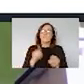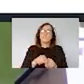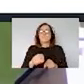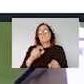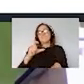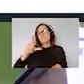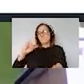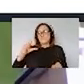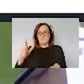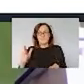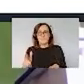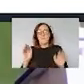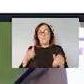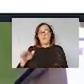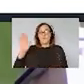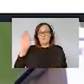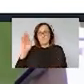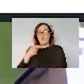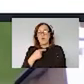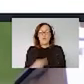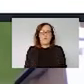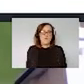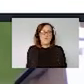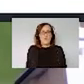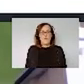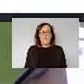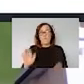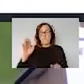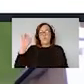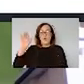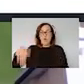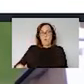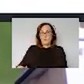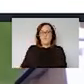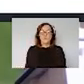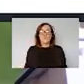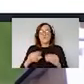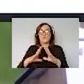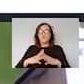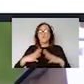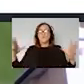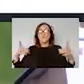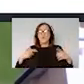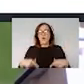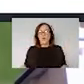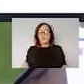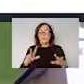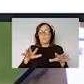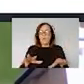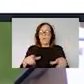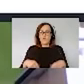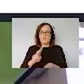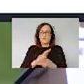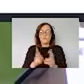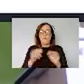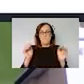klika. Możemy podnieść rękę i się zgłosić. Możemy ją opuścić, co jest ważne w przypadku dużej ilości osób podczas spotkania.